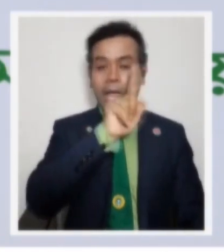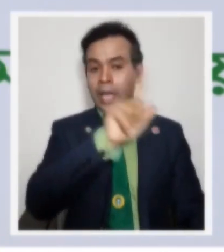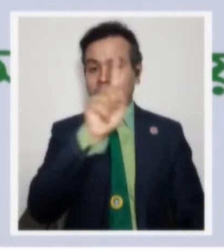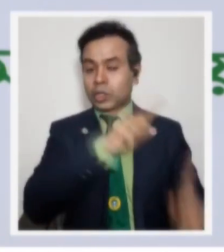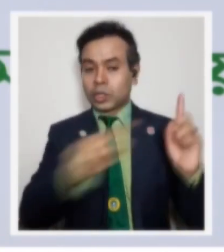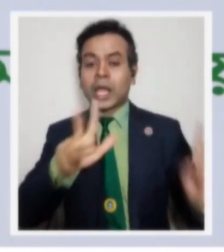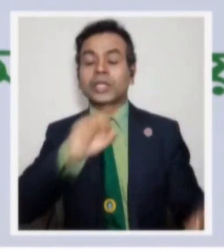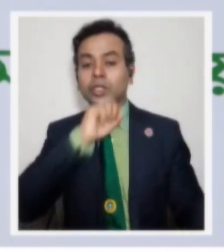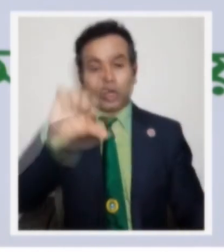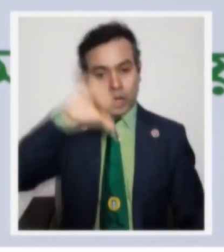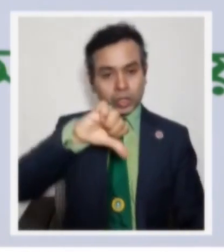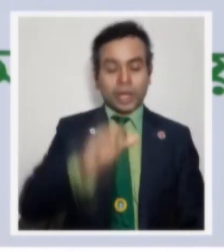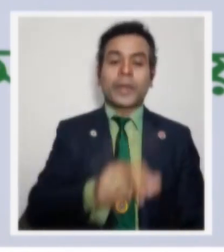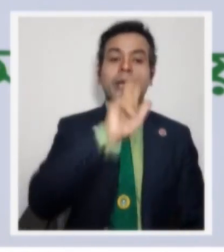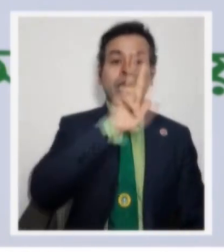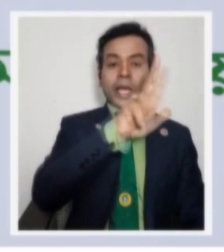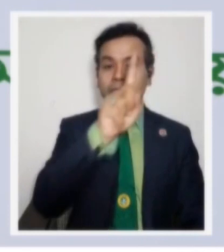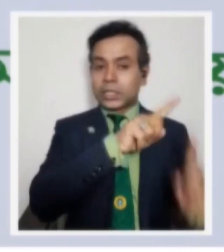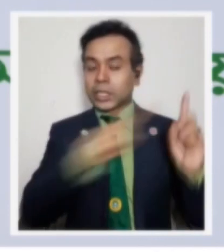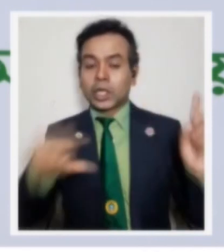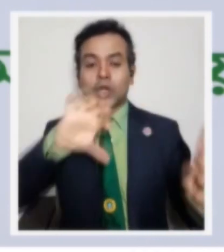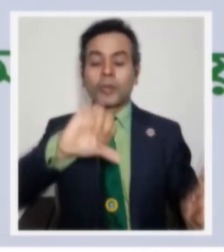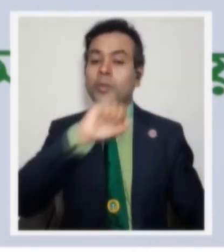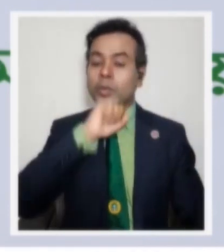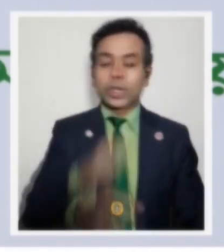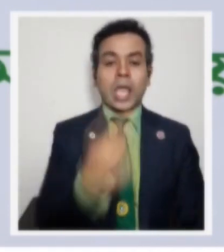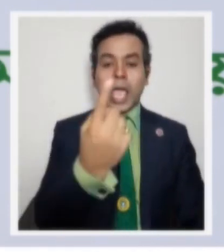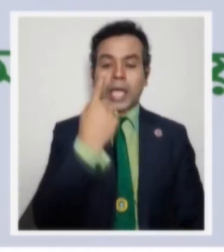61 থেকে 70 বছর 5 জন, 71 থেকে 80 বছর 9 জন এবং